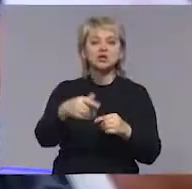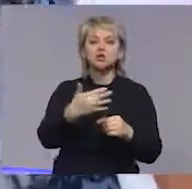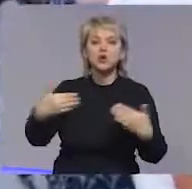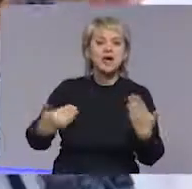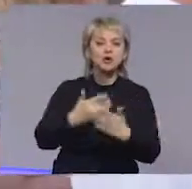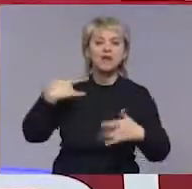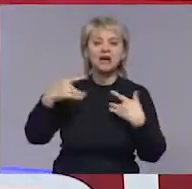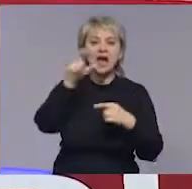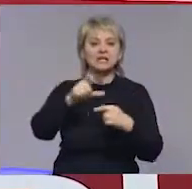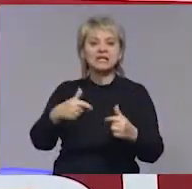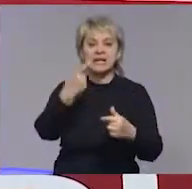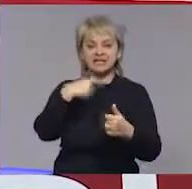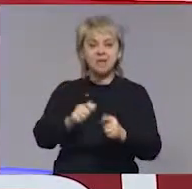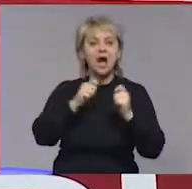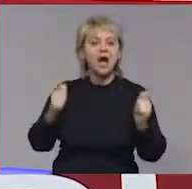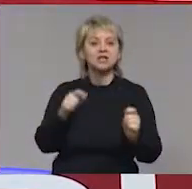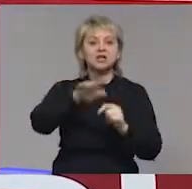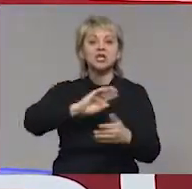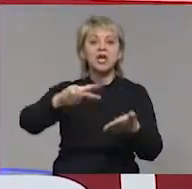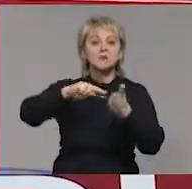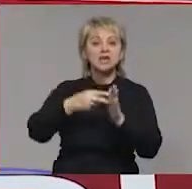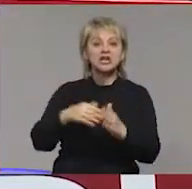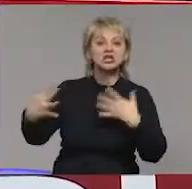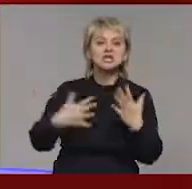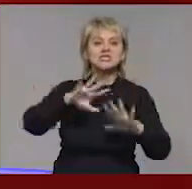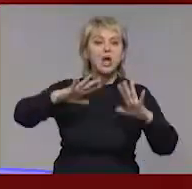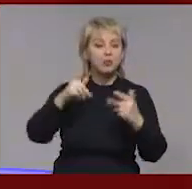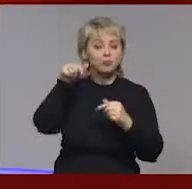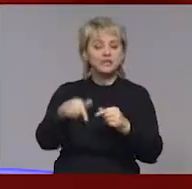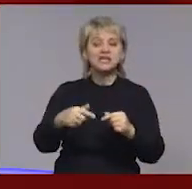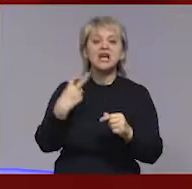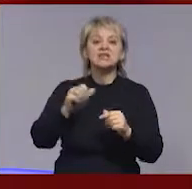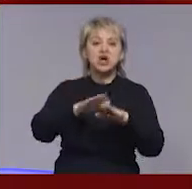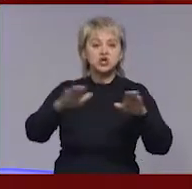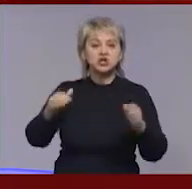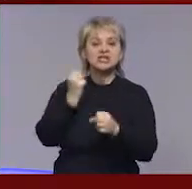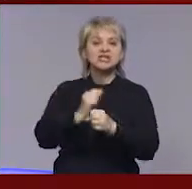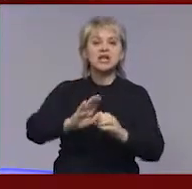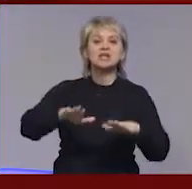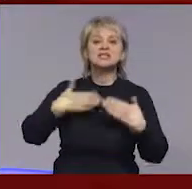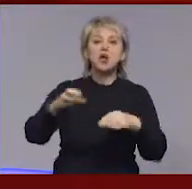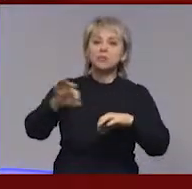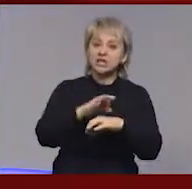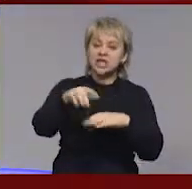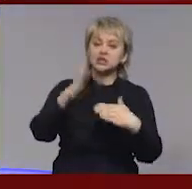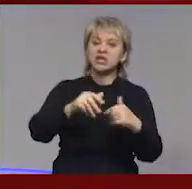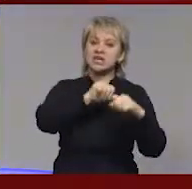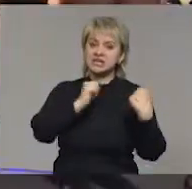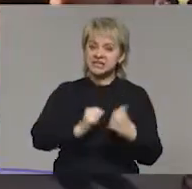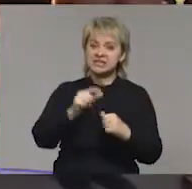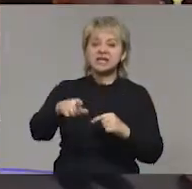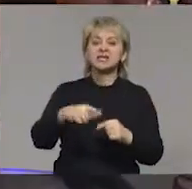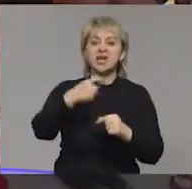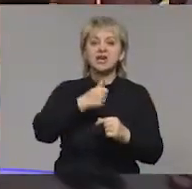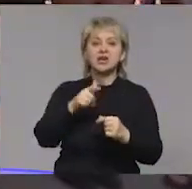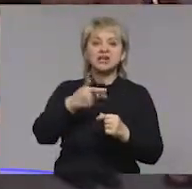новых артистов для себя открыто. Плюс незапланированные спонтанные события. Дважды на сцене делалось предложение руки и сердца. Клич